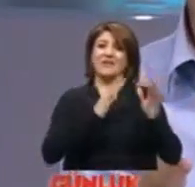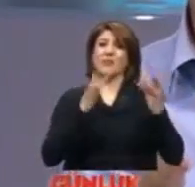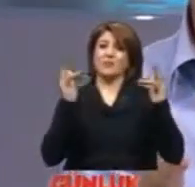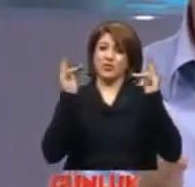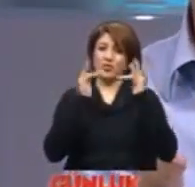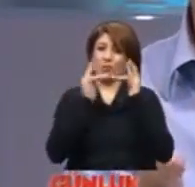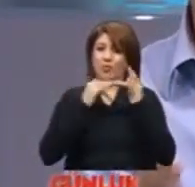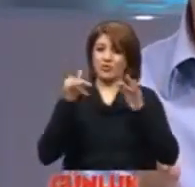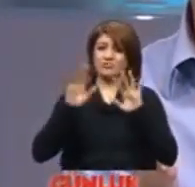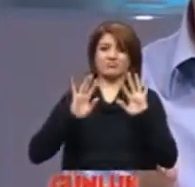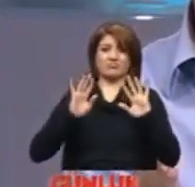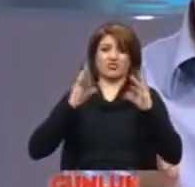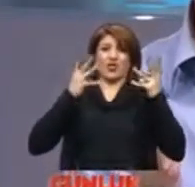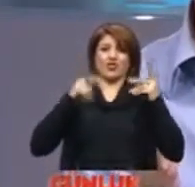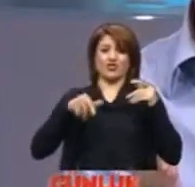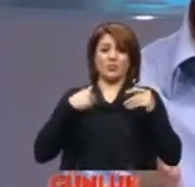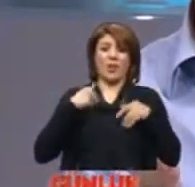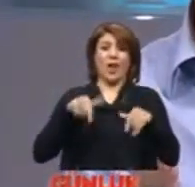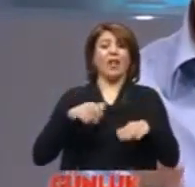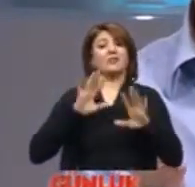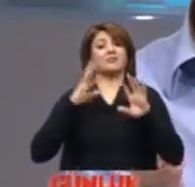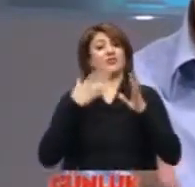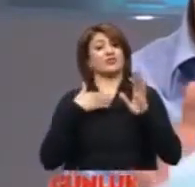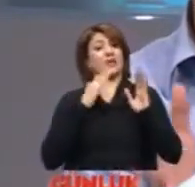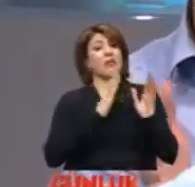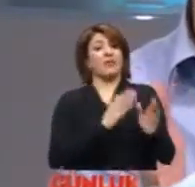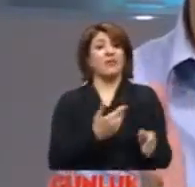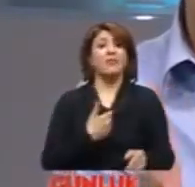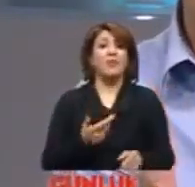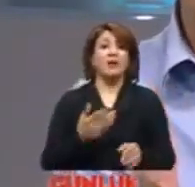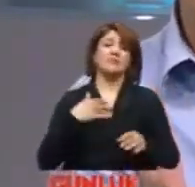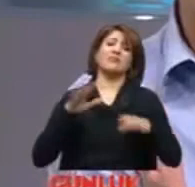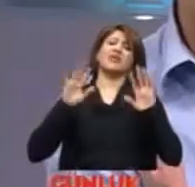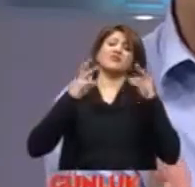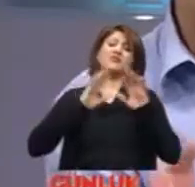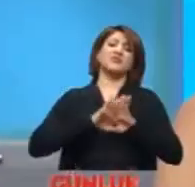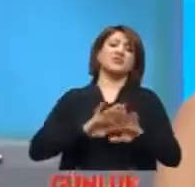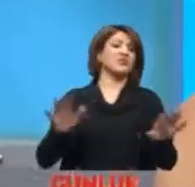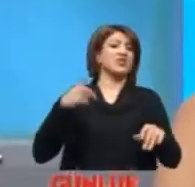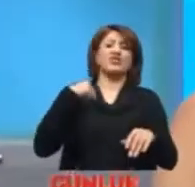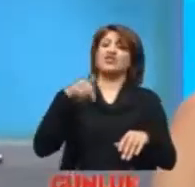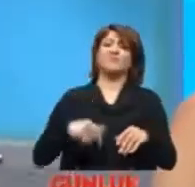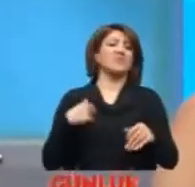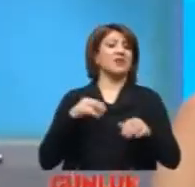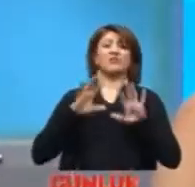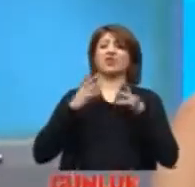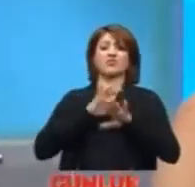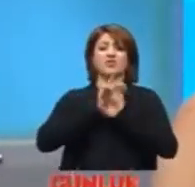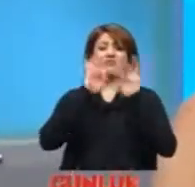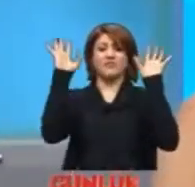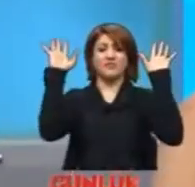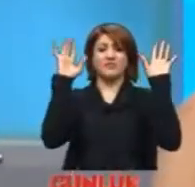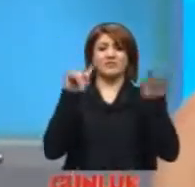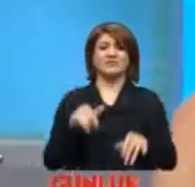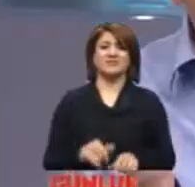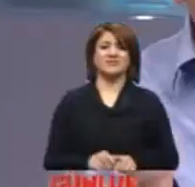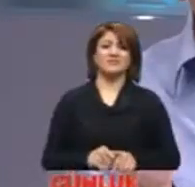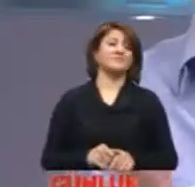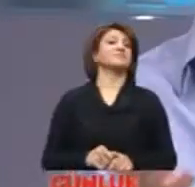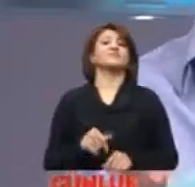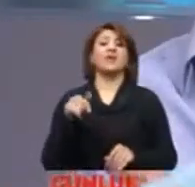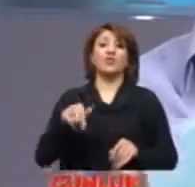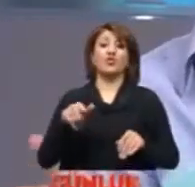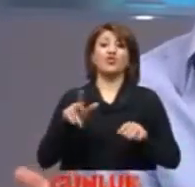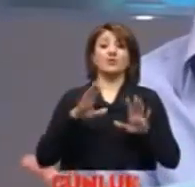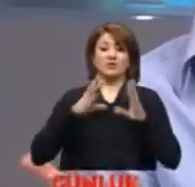köprülere şaşırıyordun ya. Evet. Hala şaşırıyorum köprülere. Evet. Ben artık bıraktım şaşırmayı. Beni artık hiçbir şey şaşırtamaz. Bak bu şaşırtabilir. Öyle mi? Çünkü